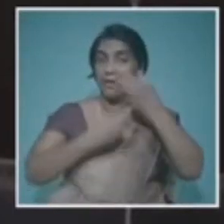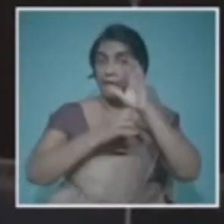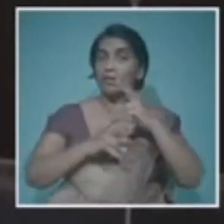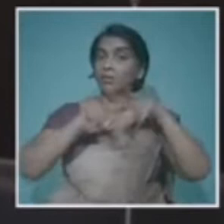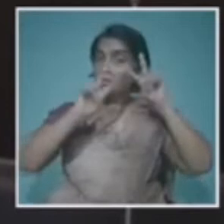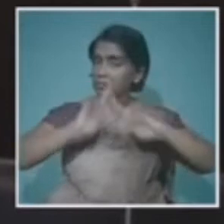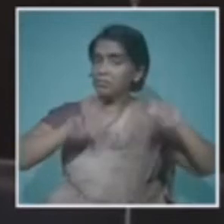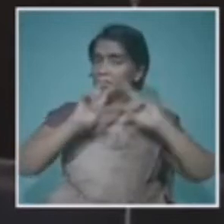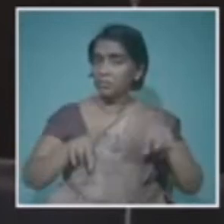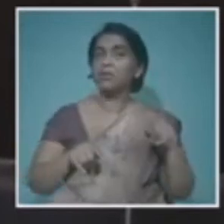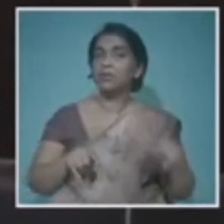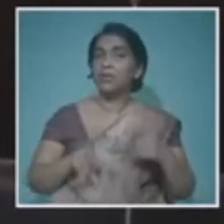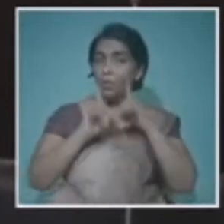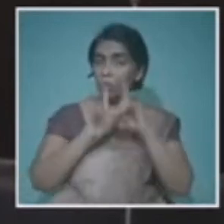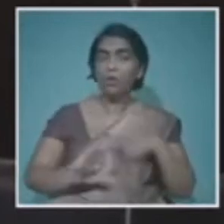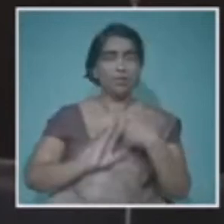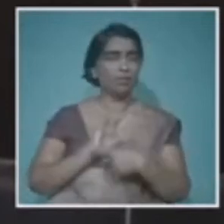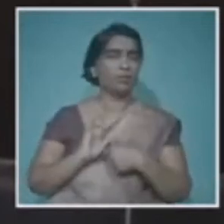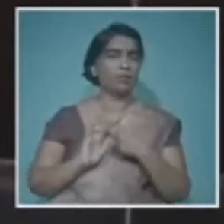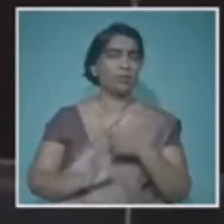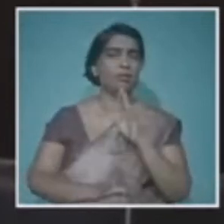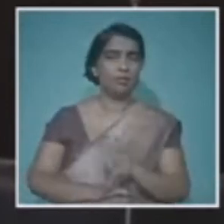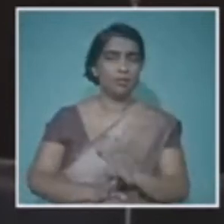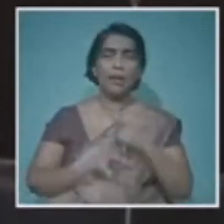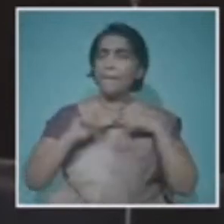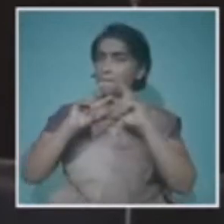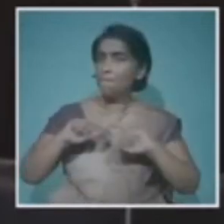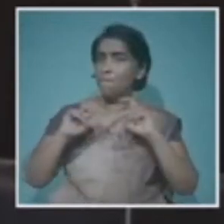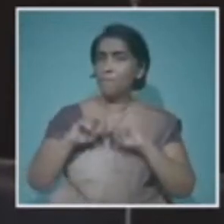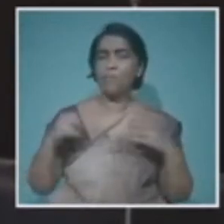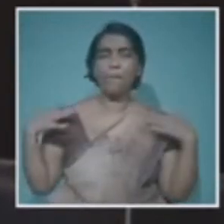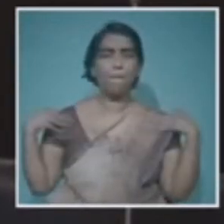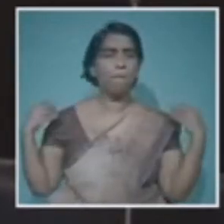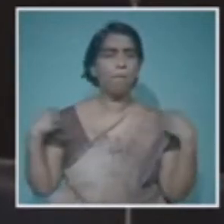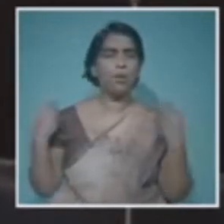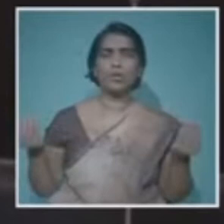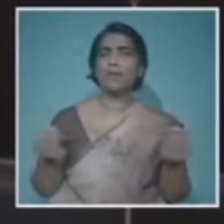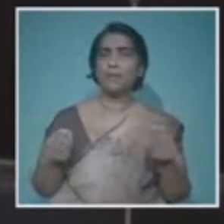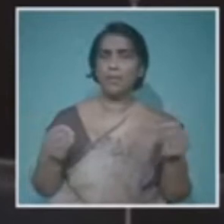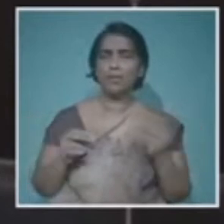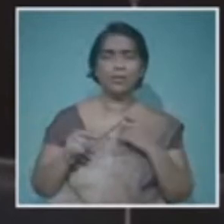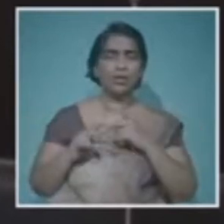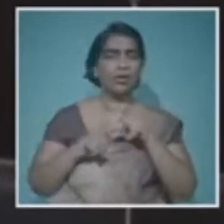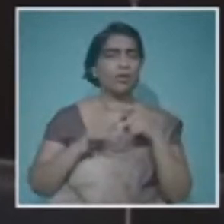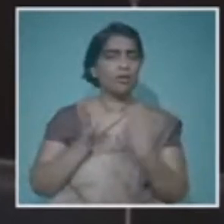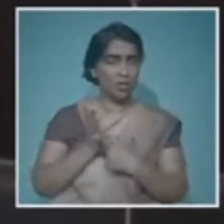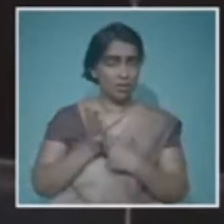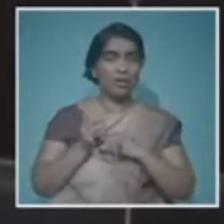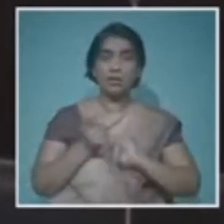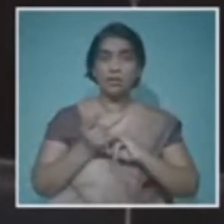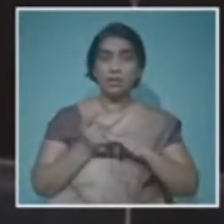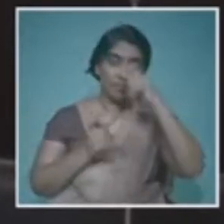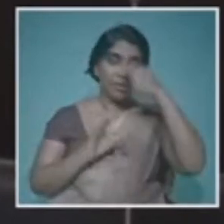පරීක්ෂණ කිරීමේදී අපි වැනි රටවල්ල තිබෙන්නා වූ පරීක්ෂණ පහසුකම් ප්‍රමාණය මදි. දැන් ආචාර්ය සරත් ගුණපාල වගේ කෙනෙක් ලංකාවේ